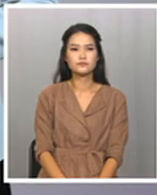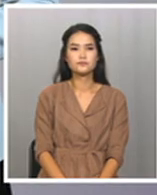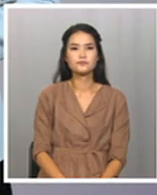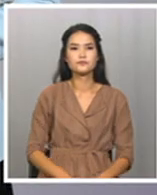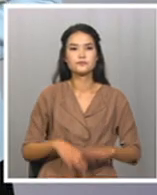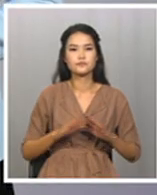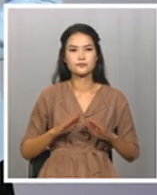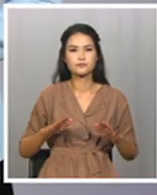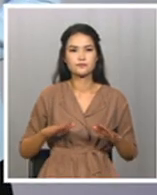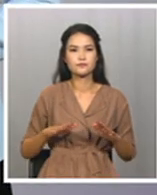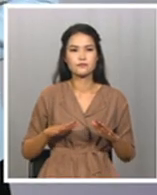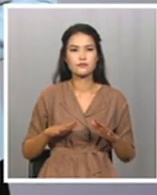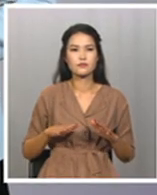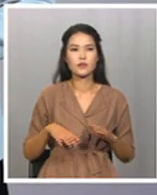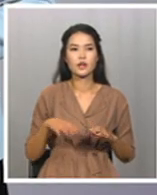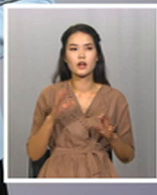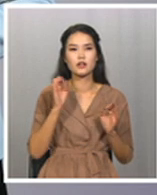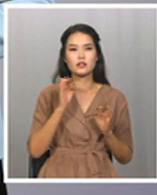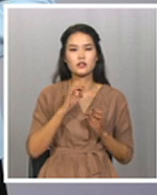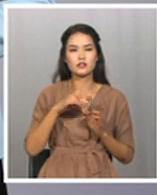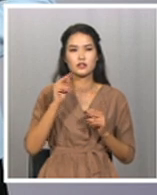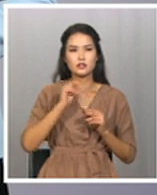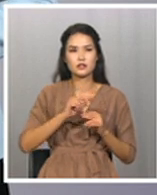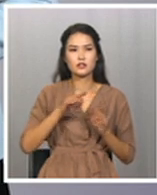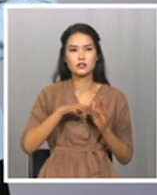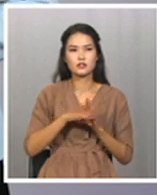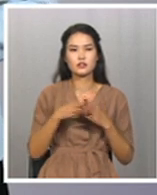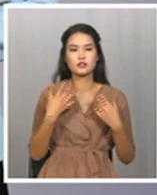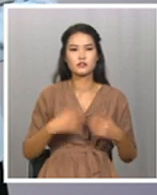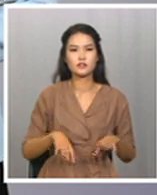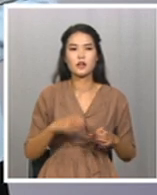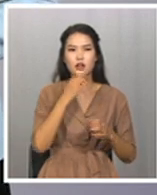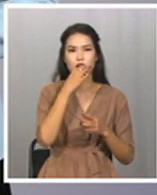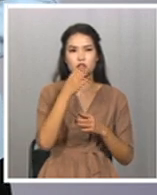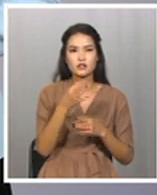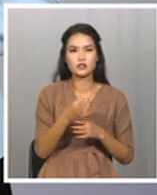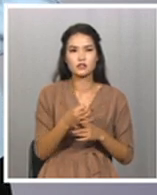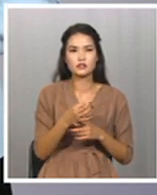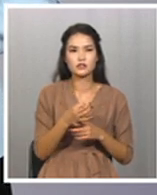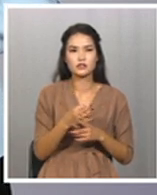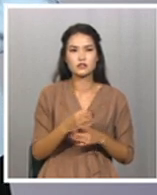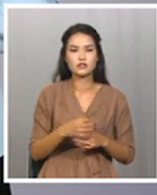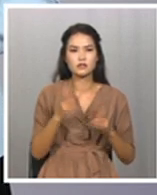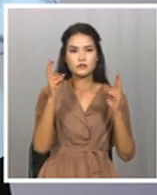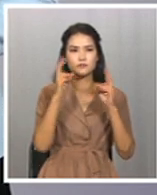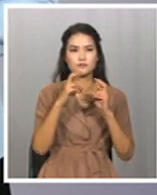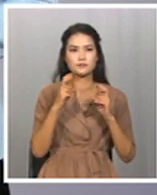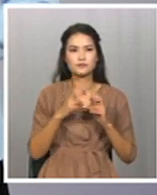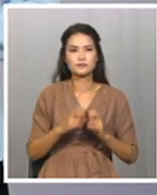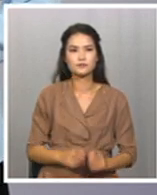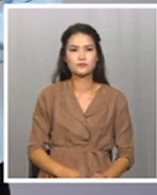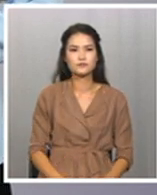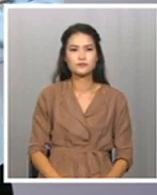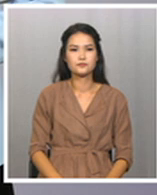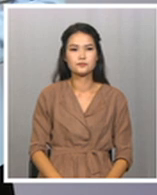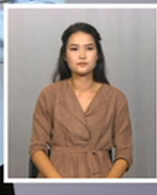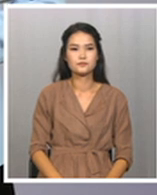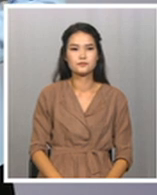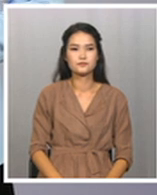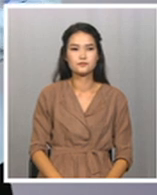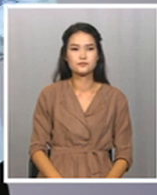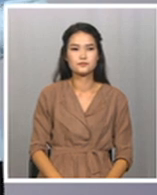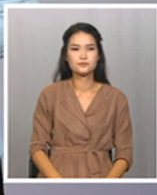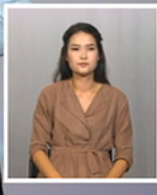Оқушылар, тапсырманы орындап болсаңыздар, жауаптарыңызды экрандағы жауап үлгісімен салыстырып көріңіздер.